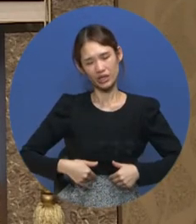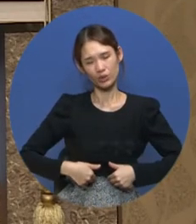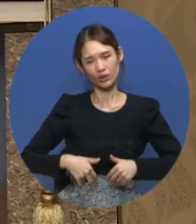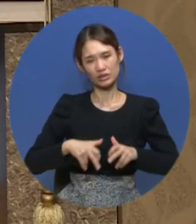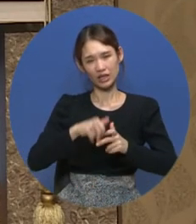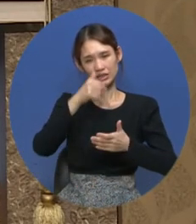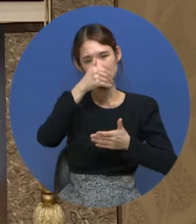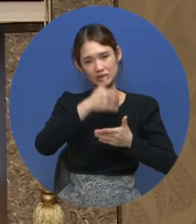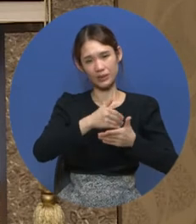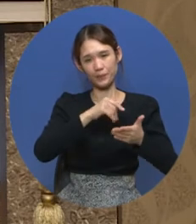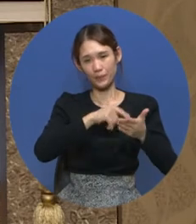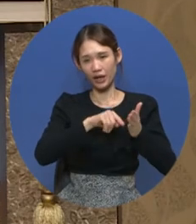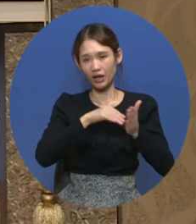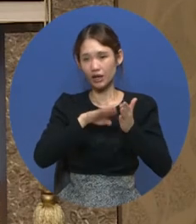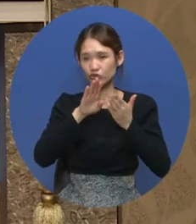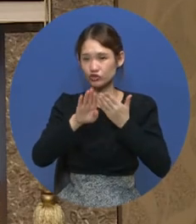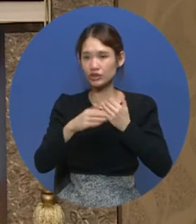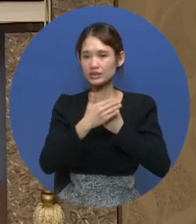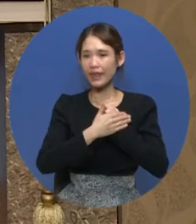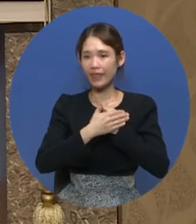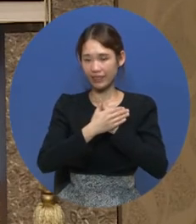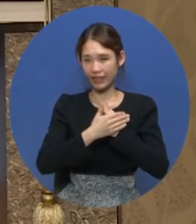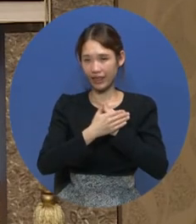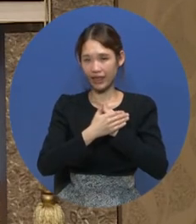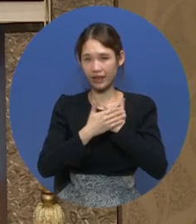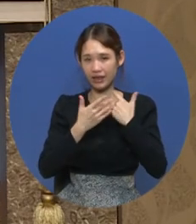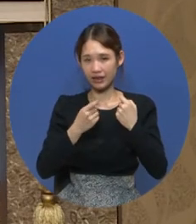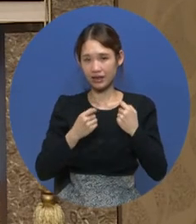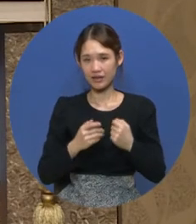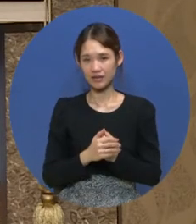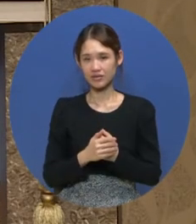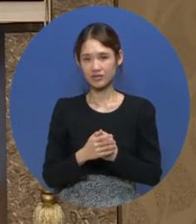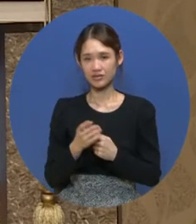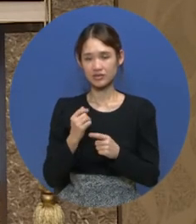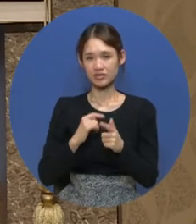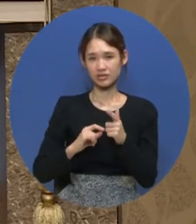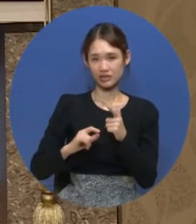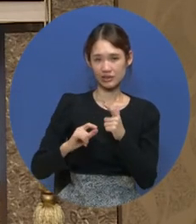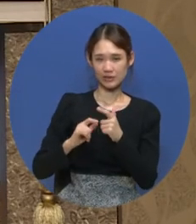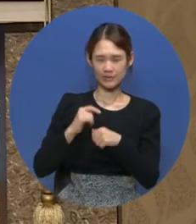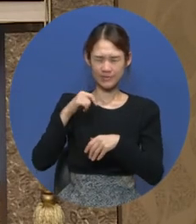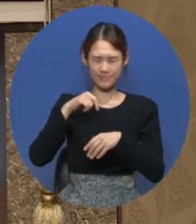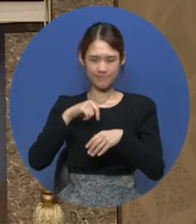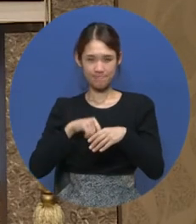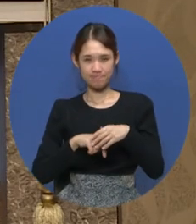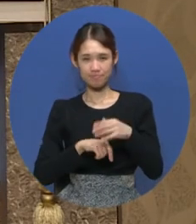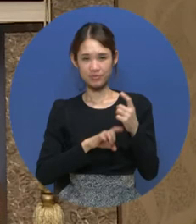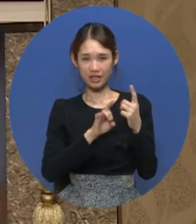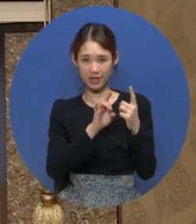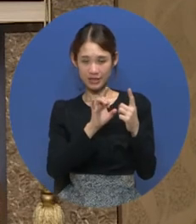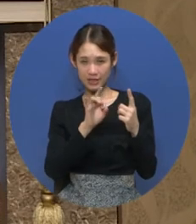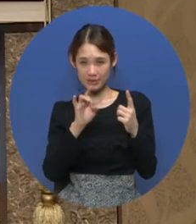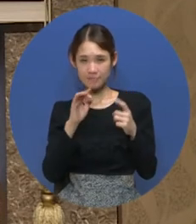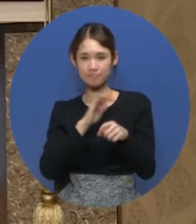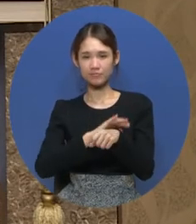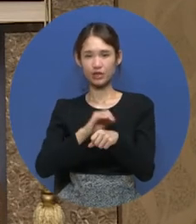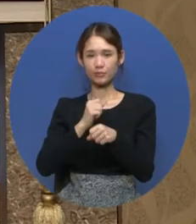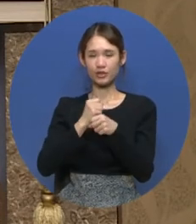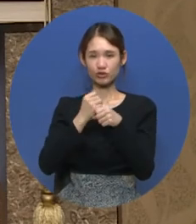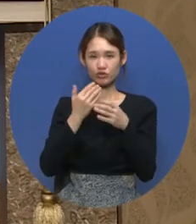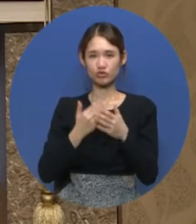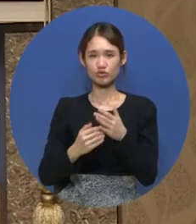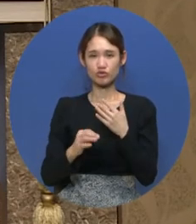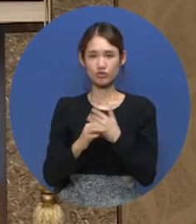폐지하고 나서 에 대한 혜택 이라는 부분에 대한 것을 좀더 심도깊게 하나하나 잘 만들어 가는